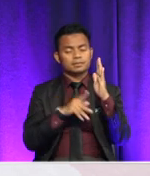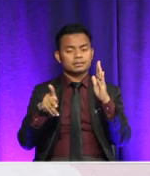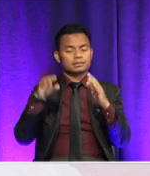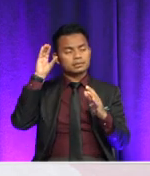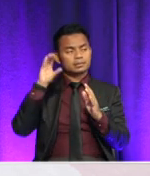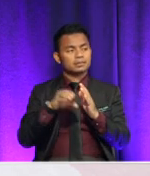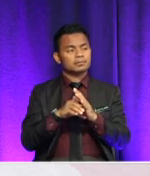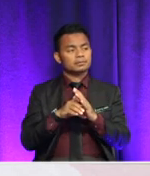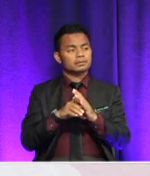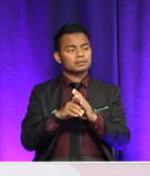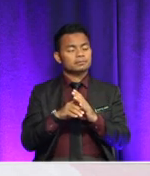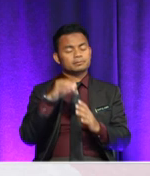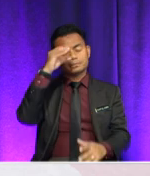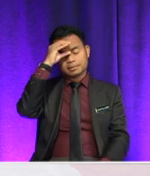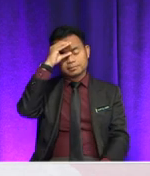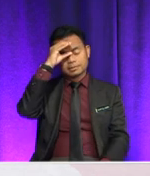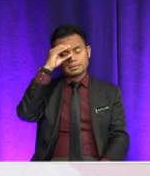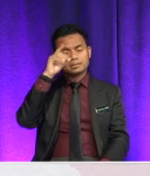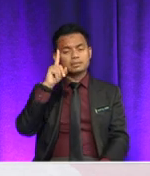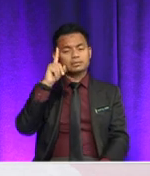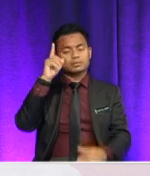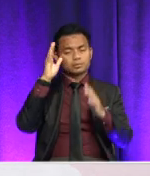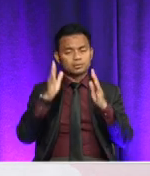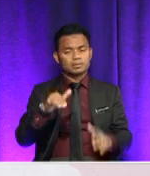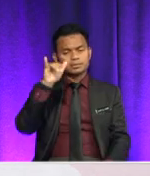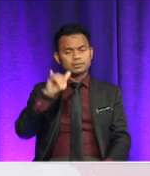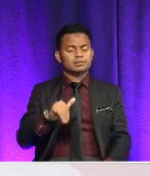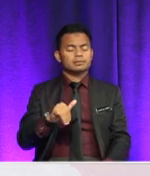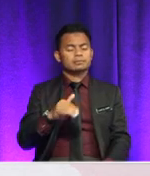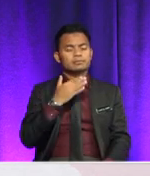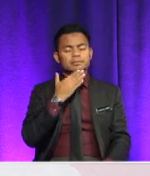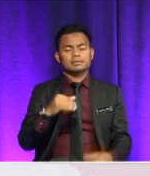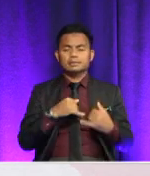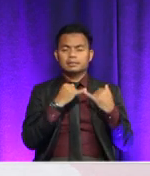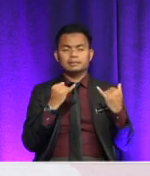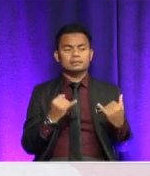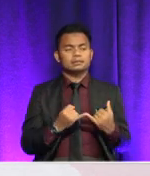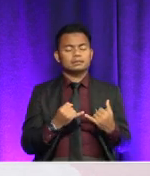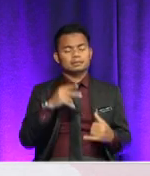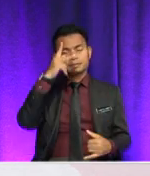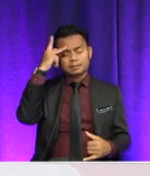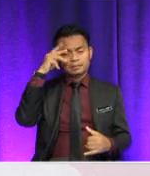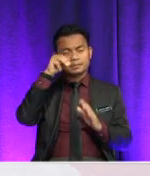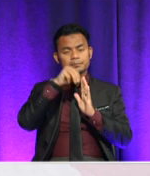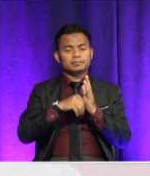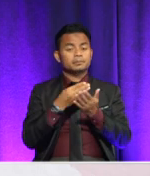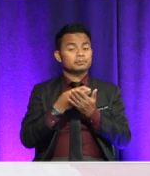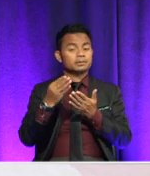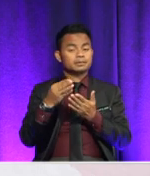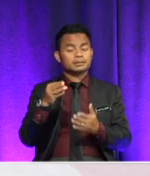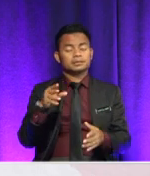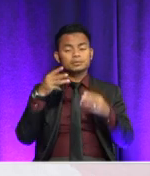seorang yang baik hati kiranya memberi kucing makan ayam ini merupakan ayat Malik campuran abang seorang